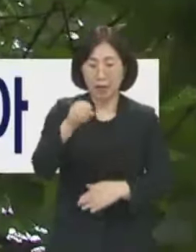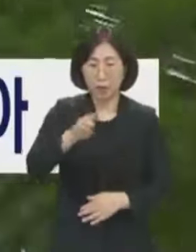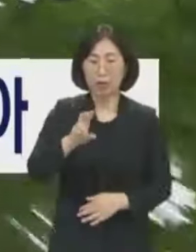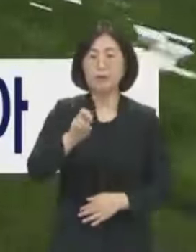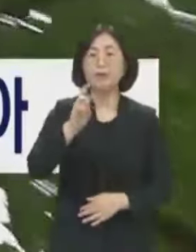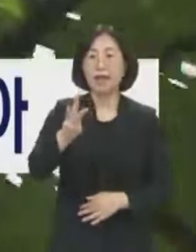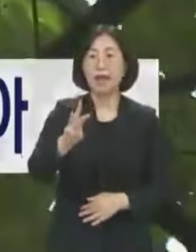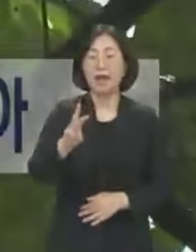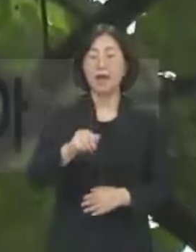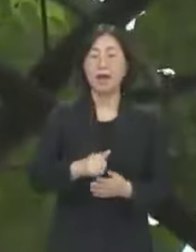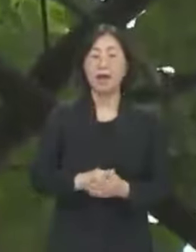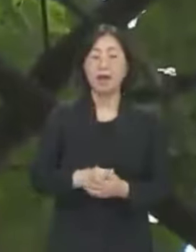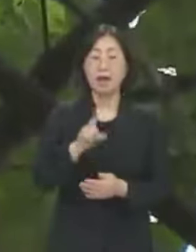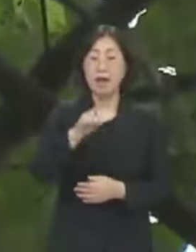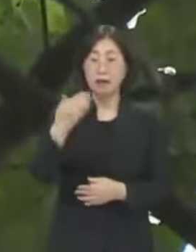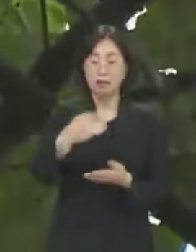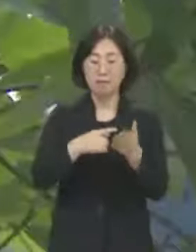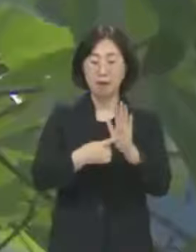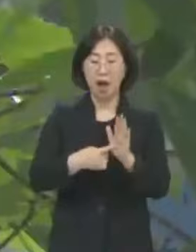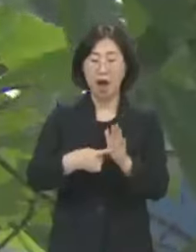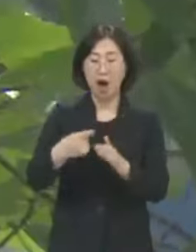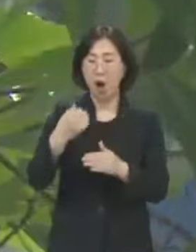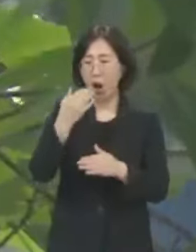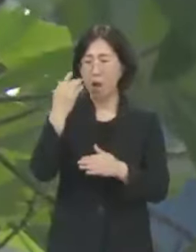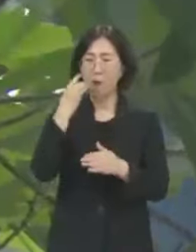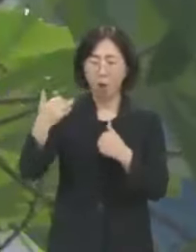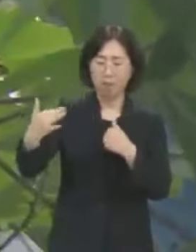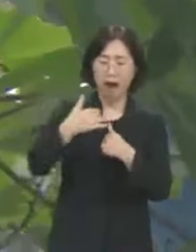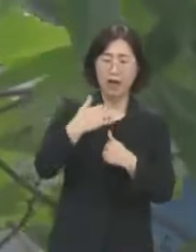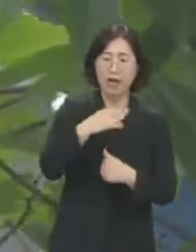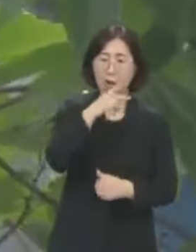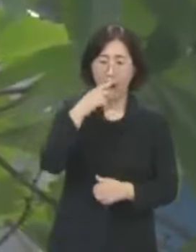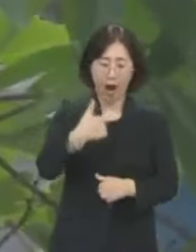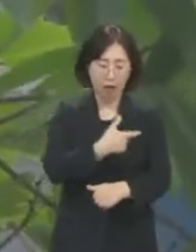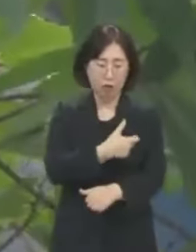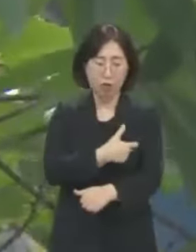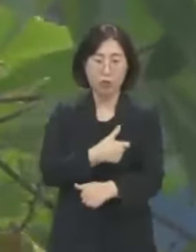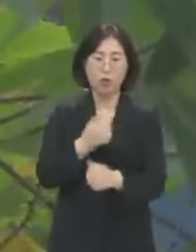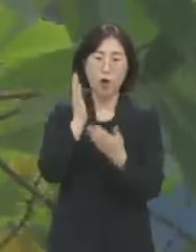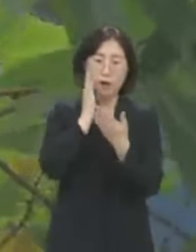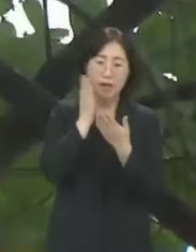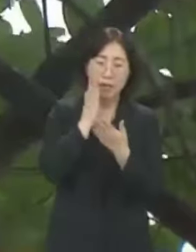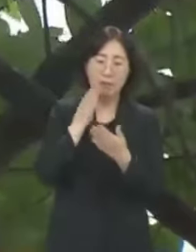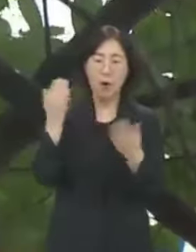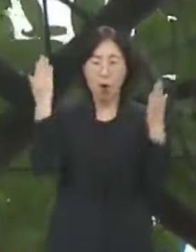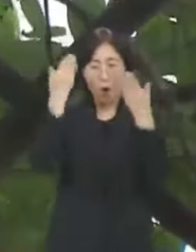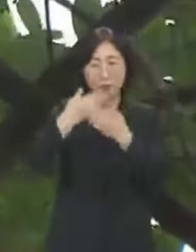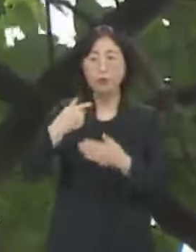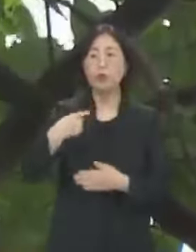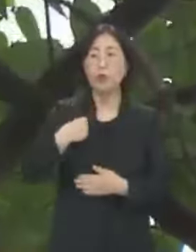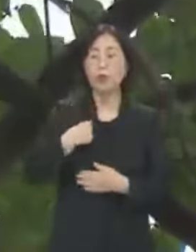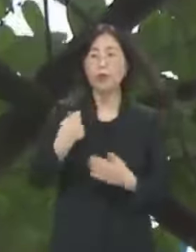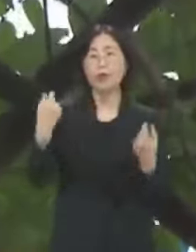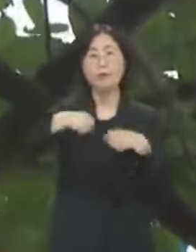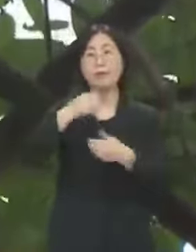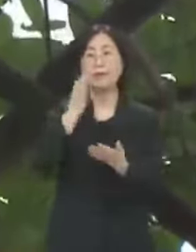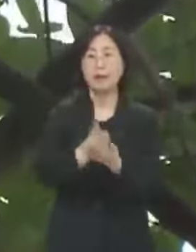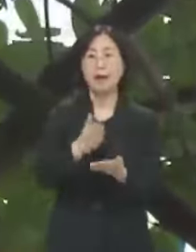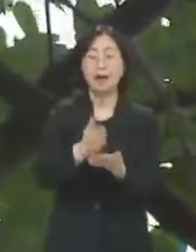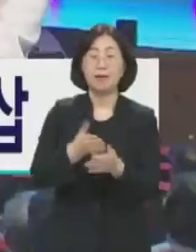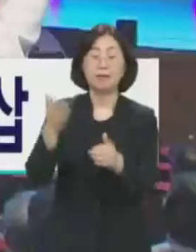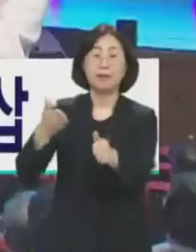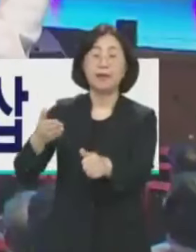등이었으며, 소방당국은 벌을 자극할 수 있는 향수나 화장품 사용, 어두운 계열 옷착용 자제를 당부했습니다.